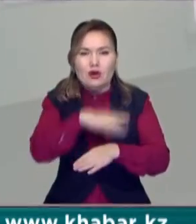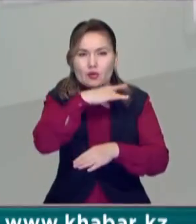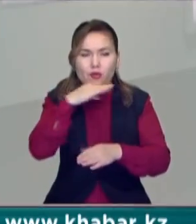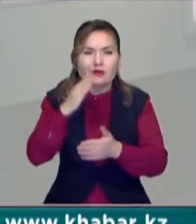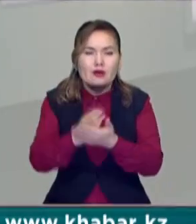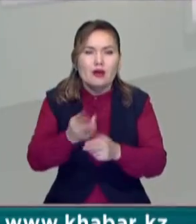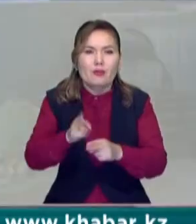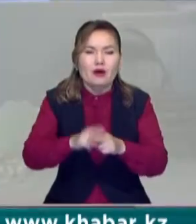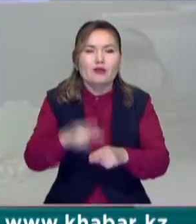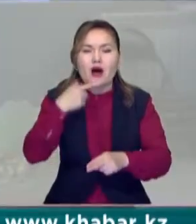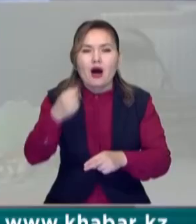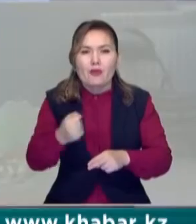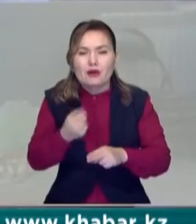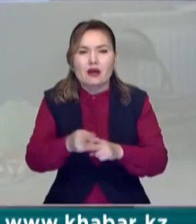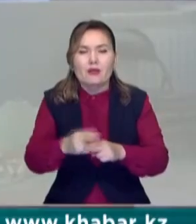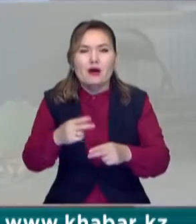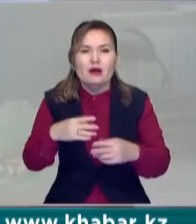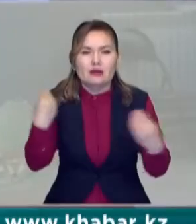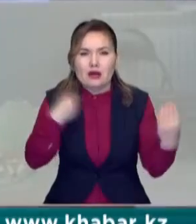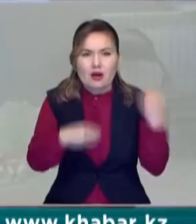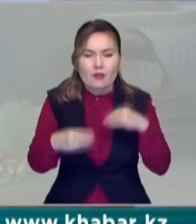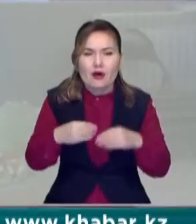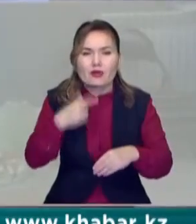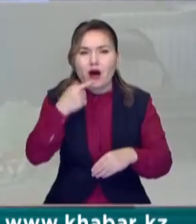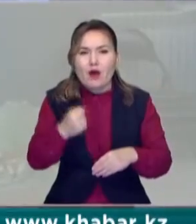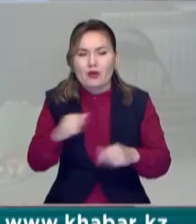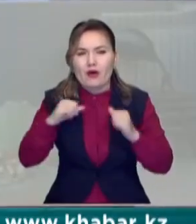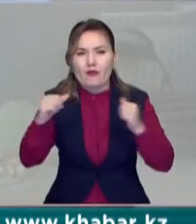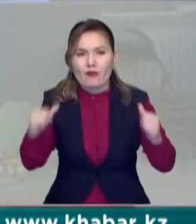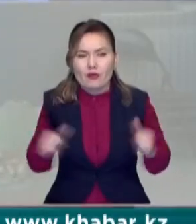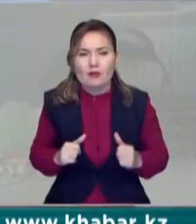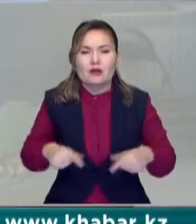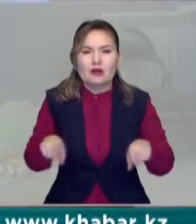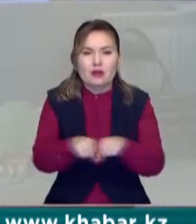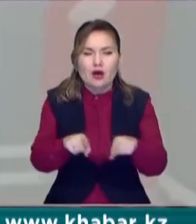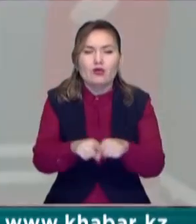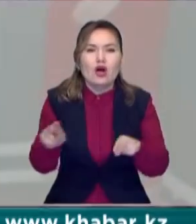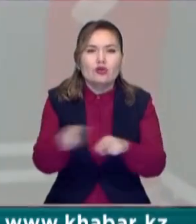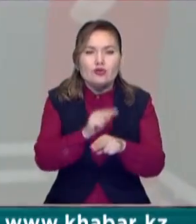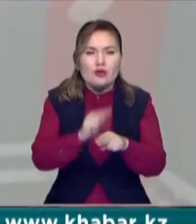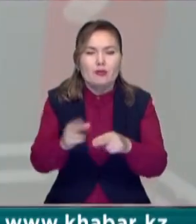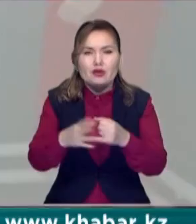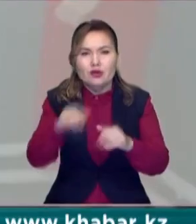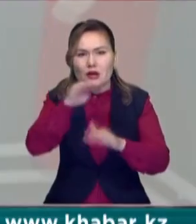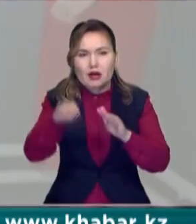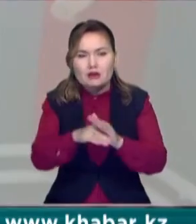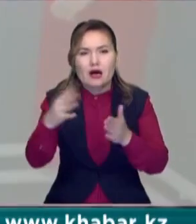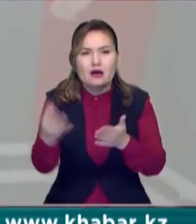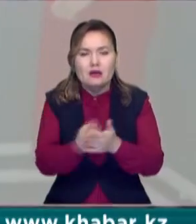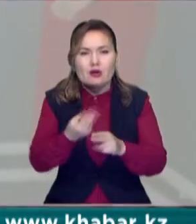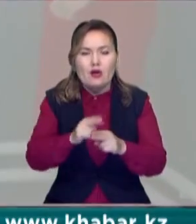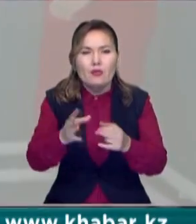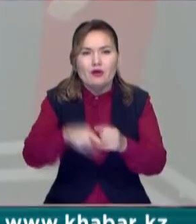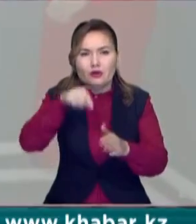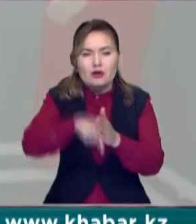Мәселен, қимақ жауынгерінің сауыт саймандарын Марғұлан орталығының мамандары қалпына келтірді. Сирек жәдігер археологиялық қазба жұмыстары